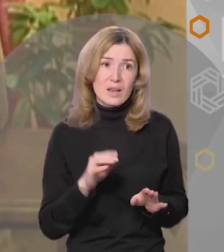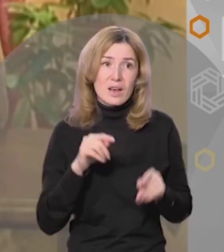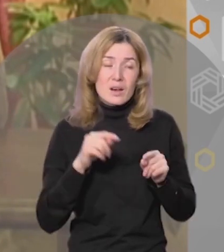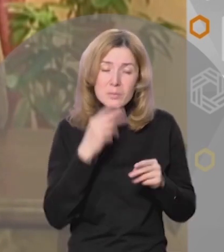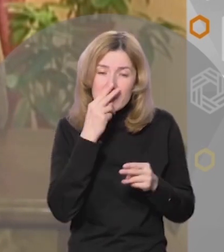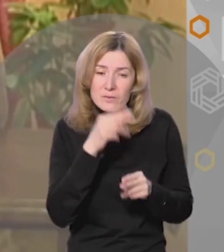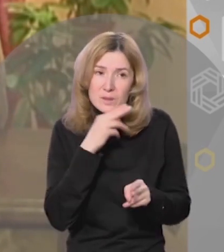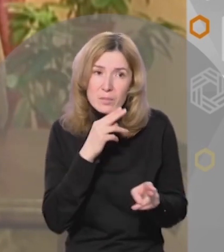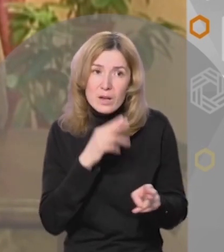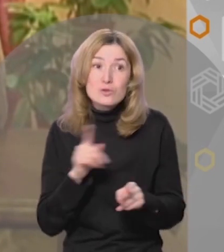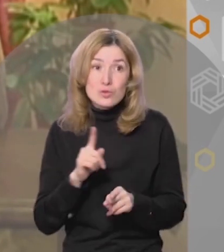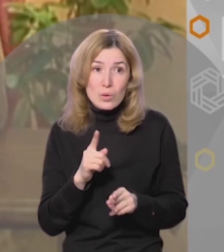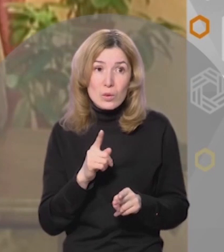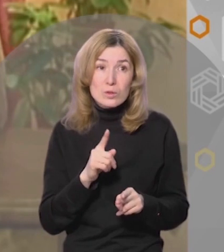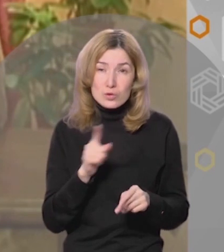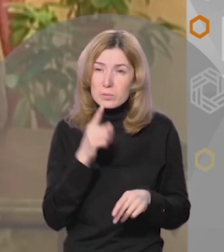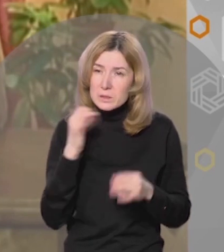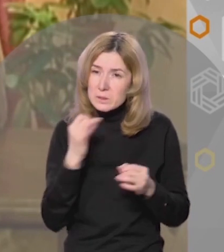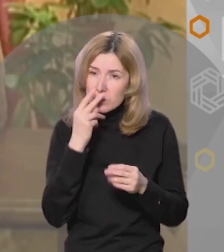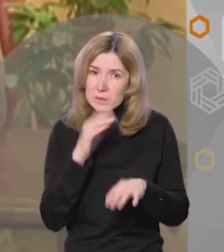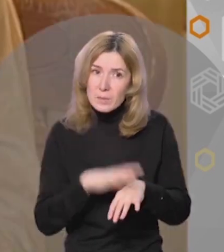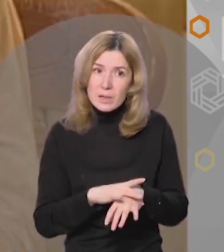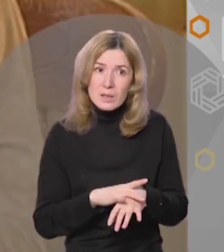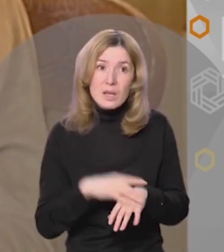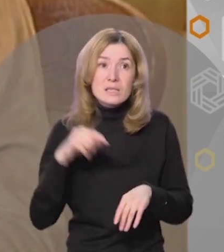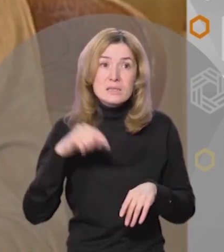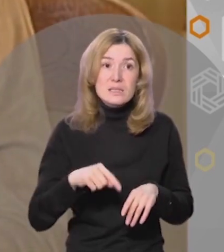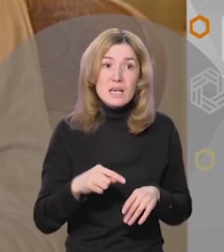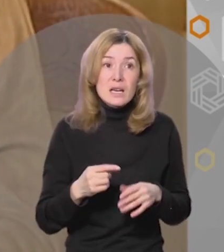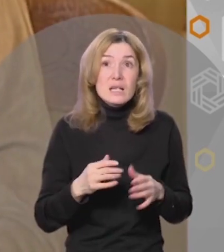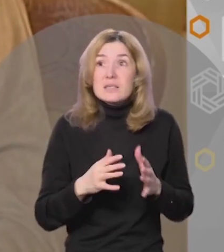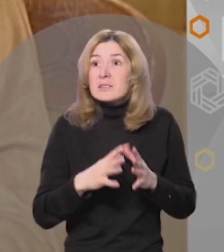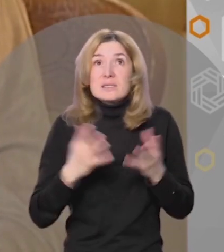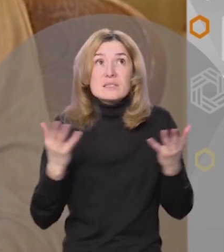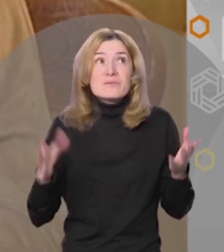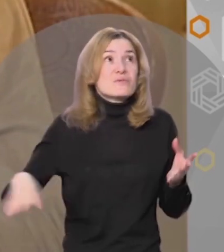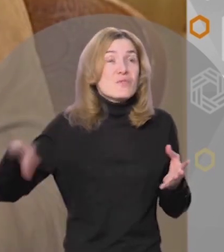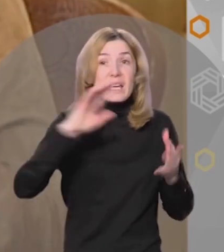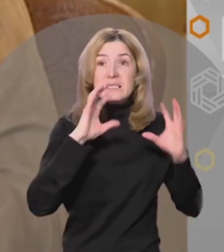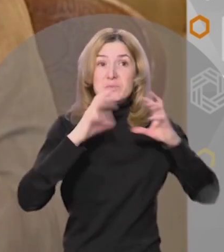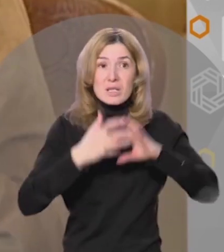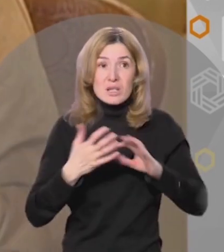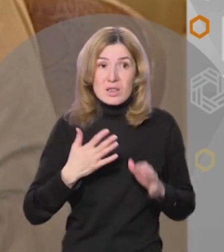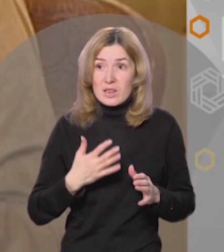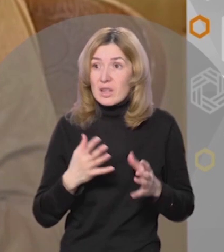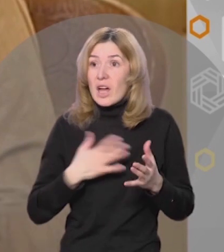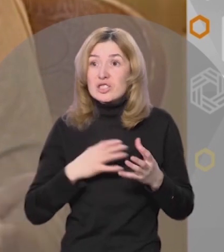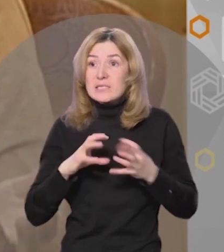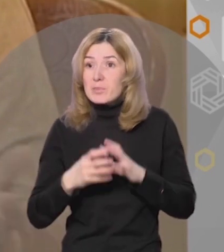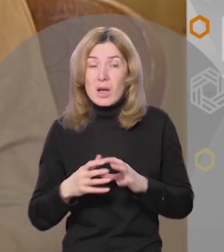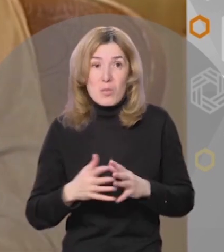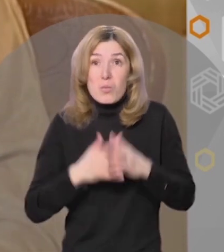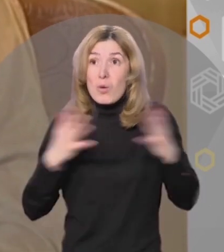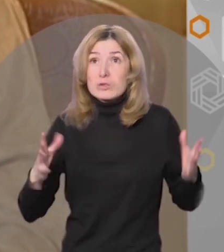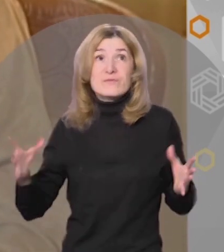приглядитесь получше. Ну что, что-нибудь увидели? Да здесь же целый мир. Вся наша Земля, больше того,